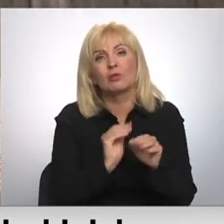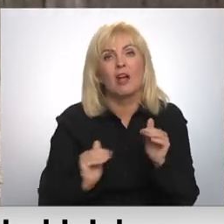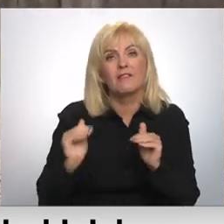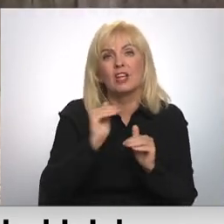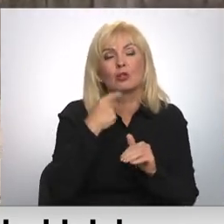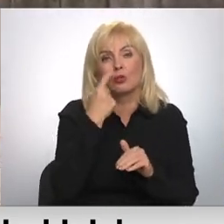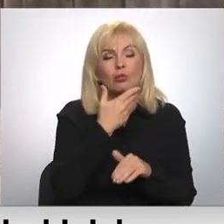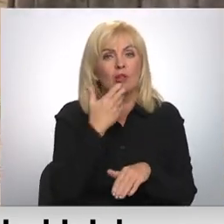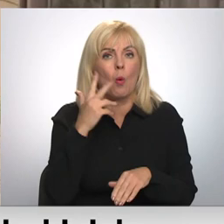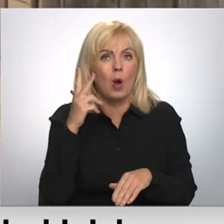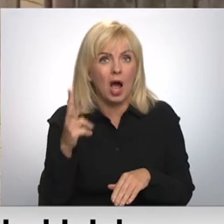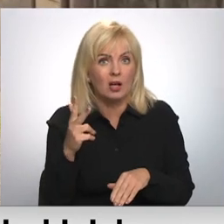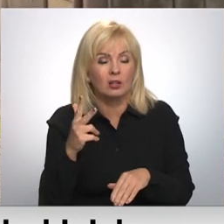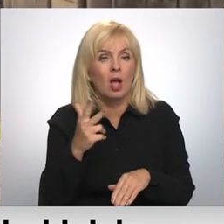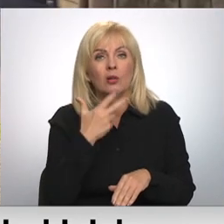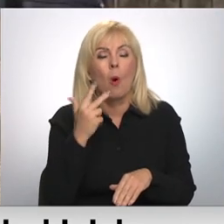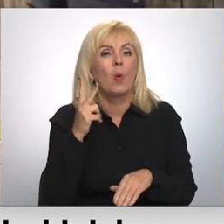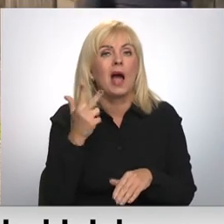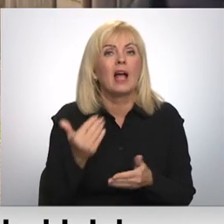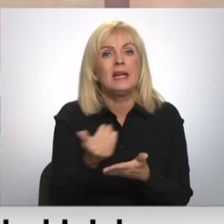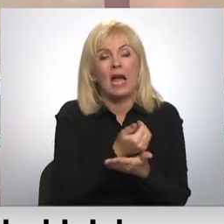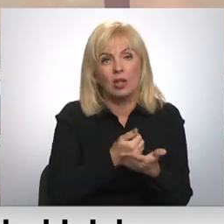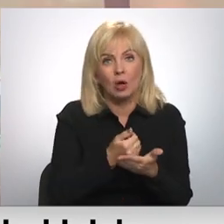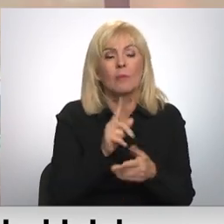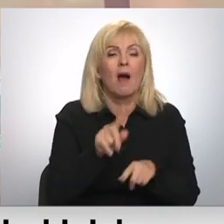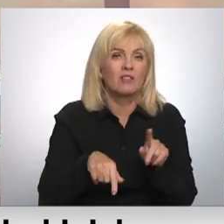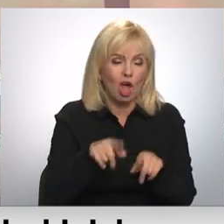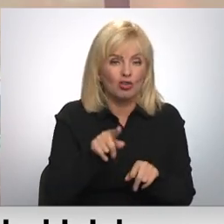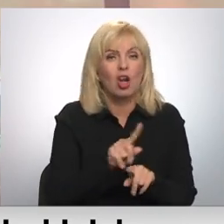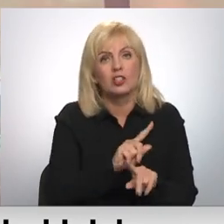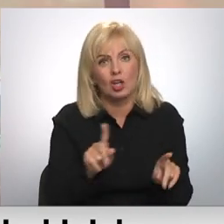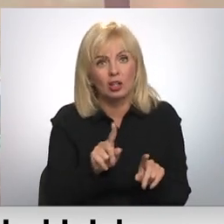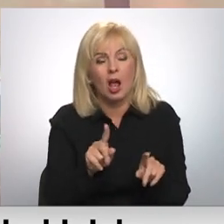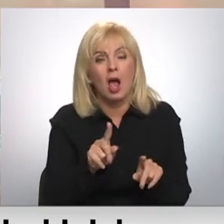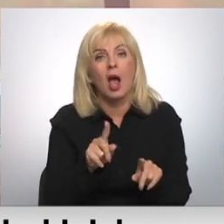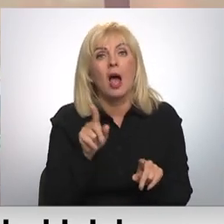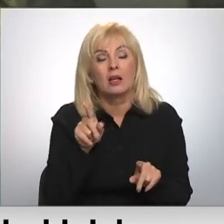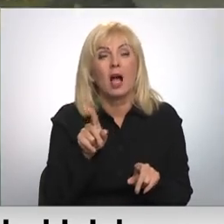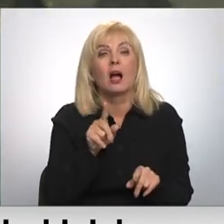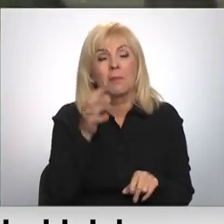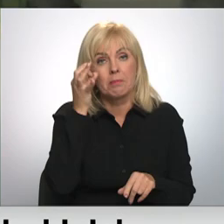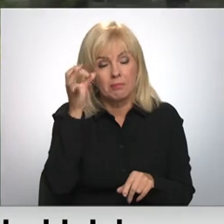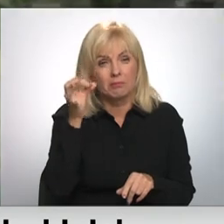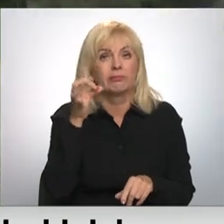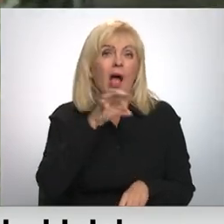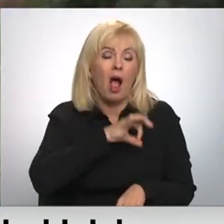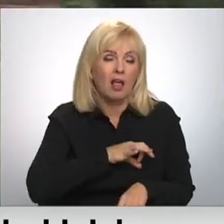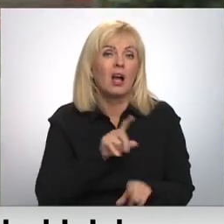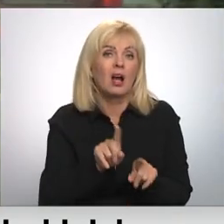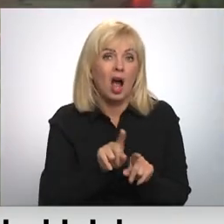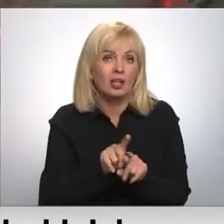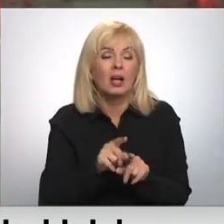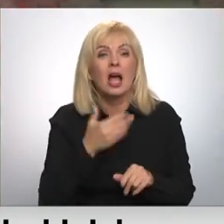nav garantēts un tie nav garantēti ienākumi. Tad tas var gadīties, bet tā standartāla kāda ir, tāda ir. Dienvidkurzemes